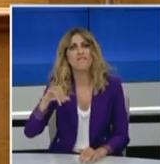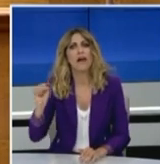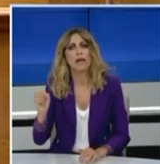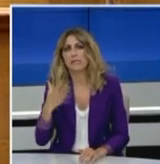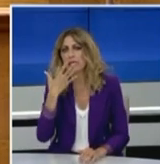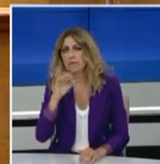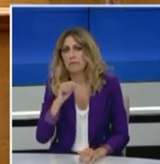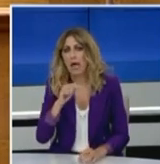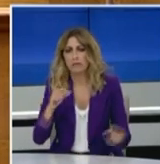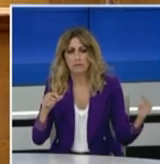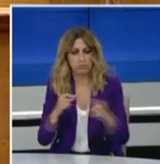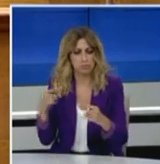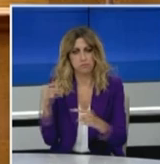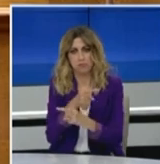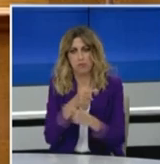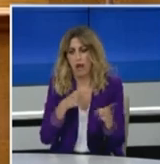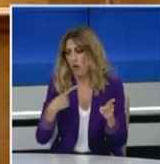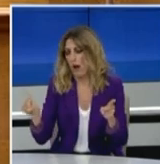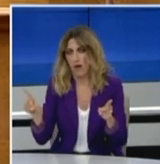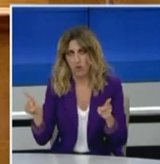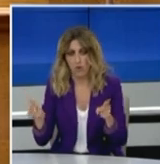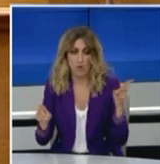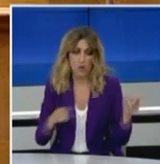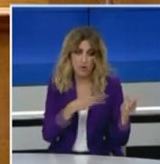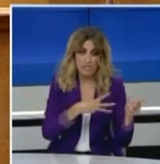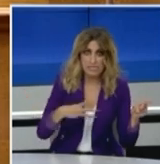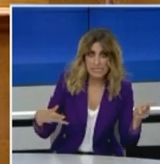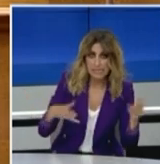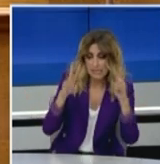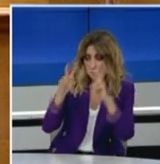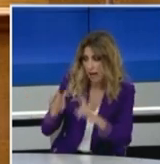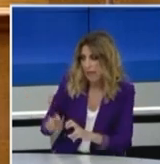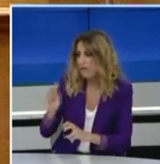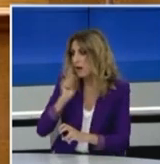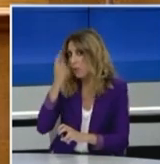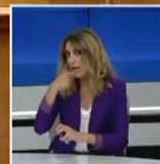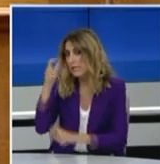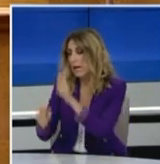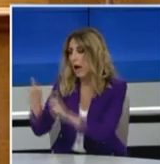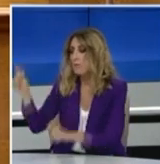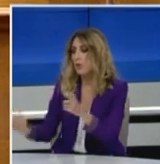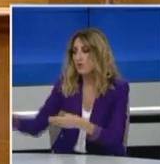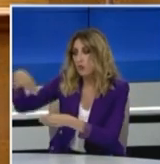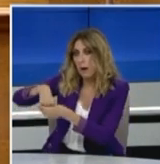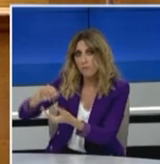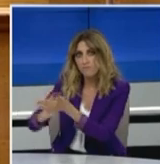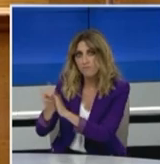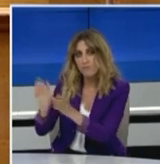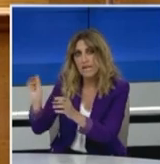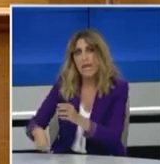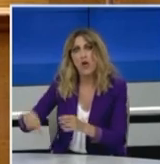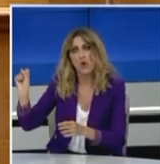τους αντίθετες, αφού η πρώτη υποτίθεται ερευνούσε ποινικές ευθύνες πολιτικών προσώπων και η δεύτερη την